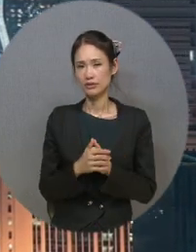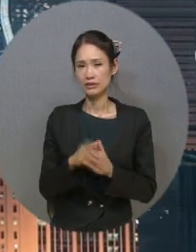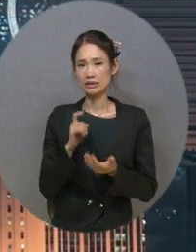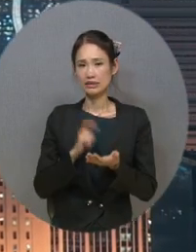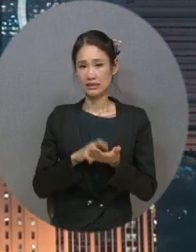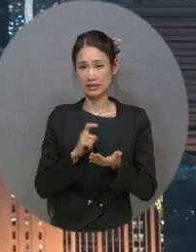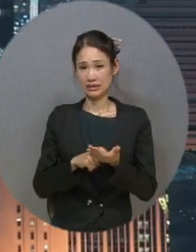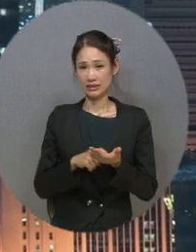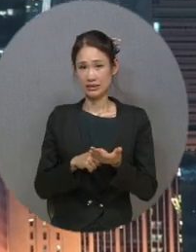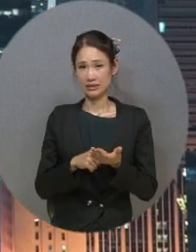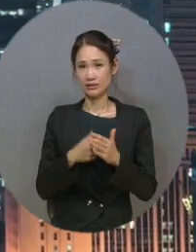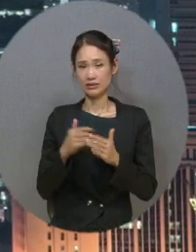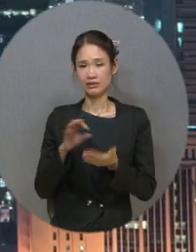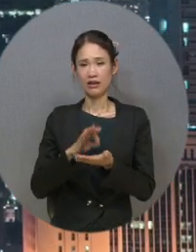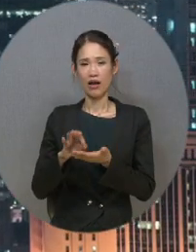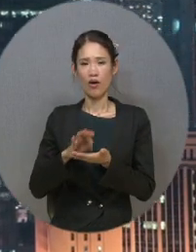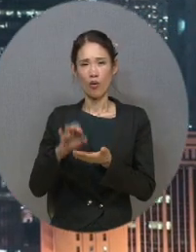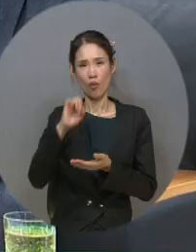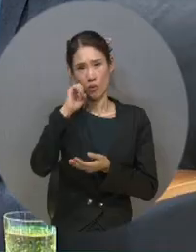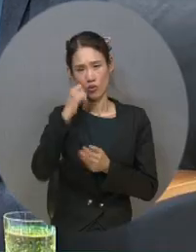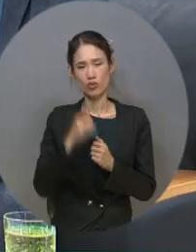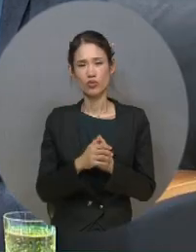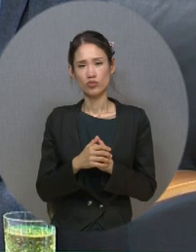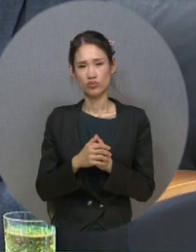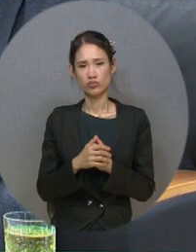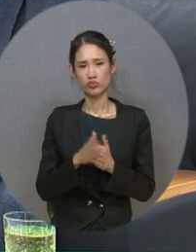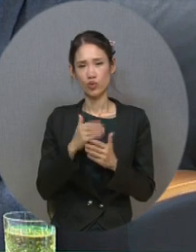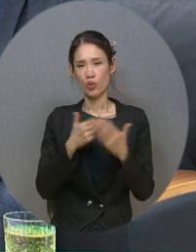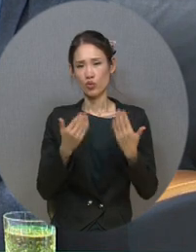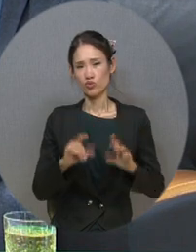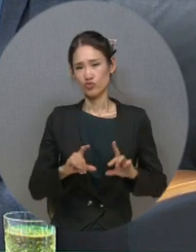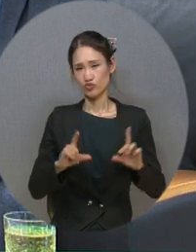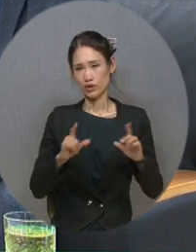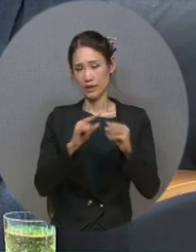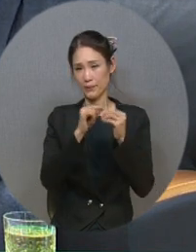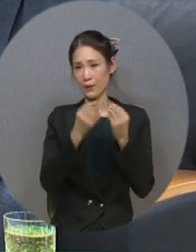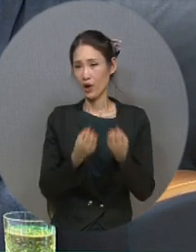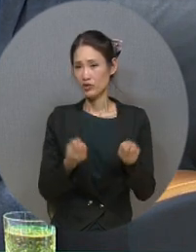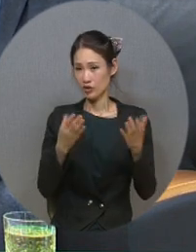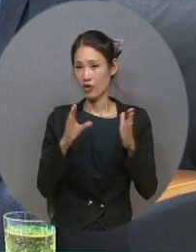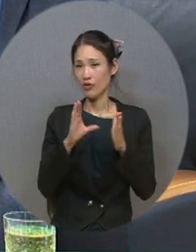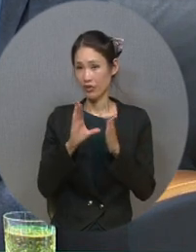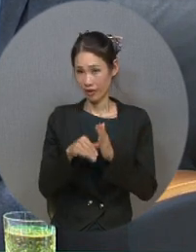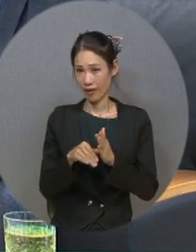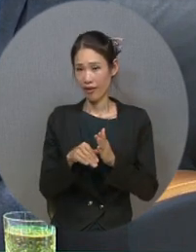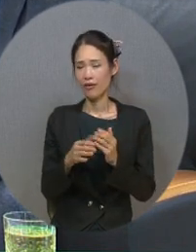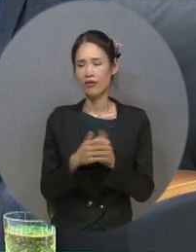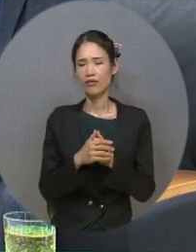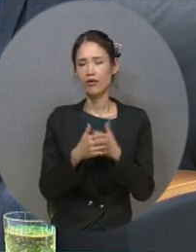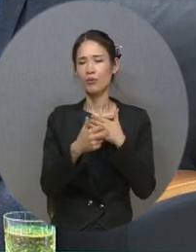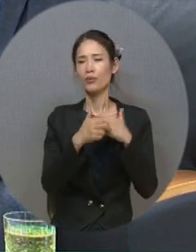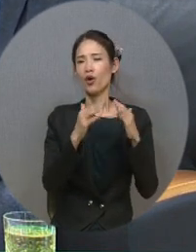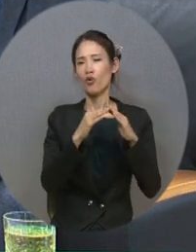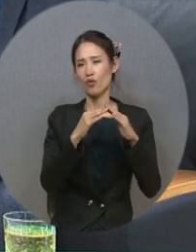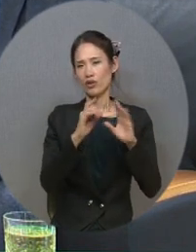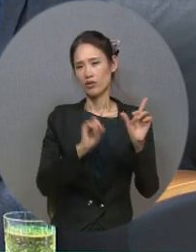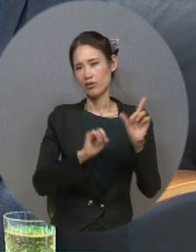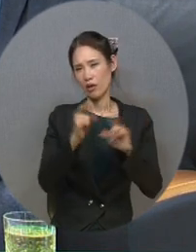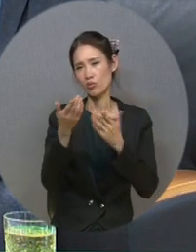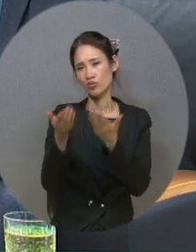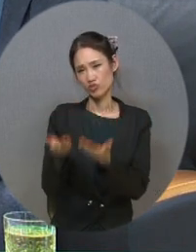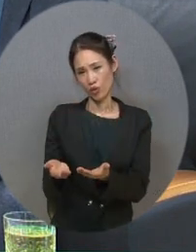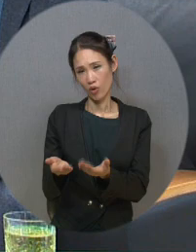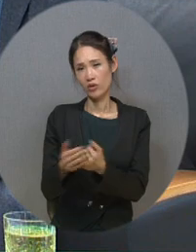때나 사용할 수 없다는 그렇습니다. 예. 공휴일이나 그다음에 이제 명절 때 병원들이 쉬는 경우가 많기